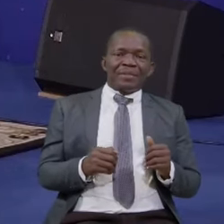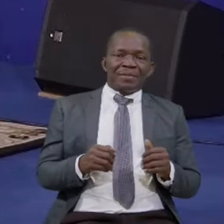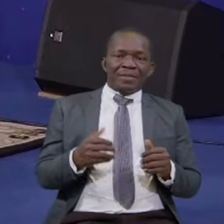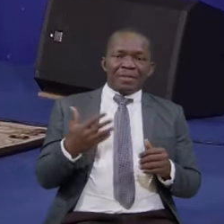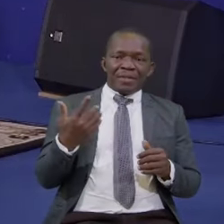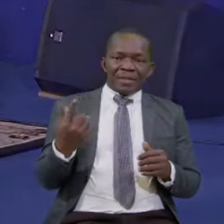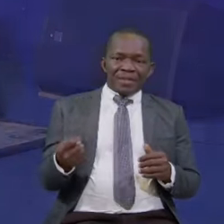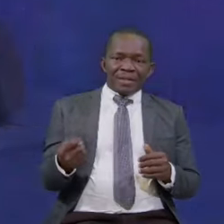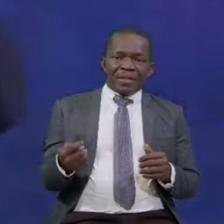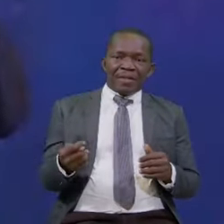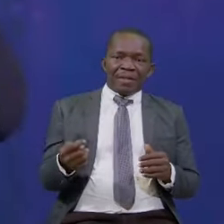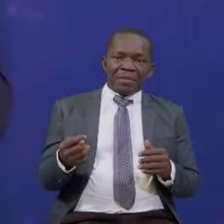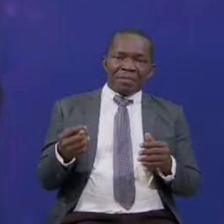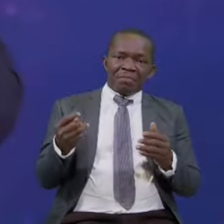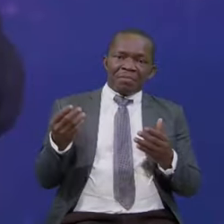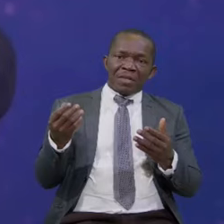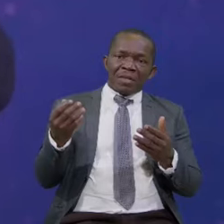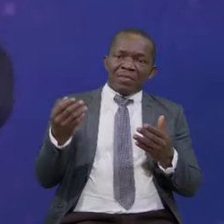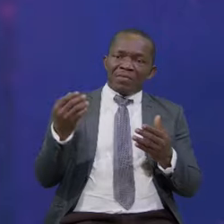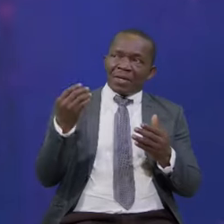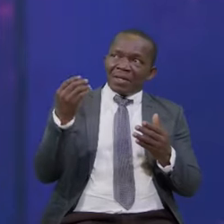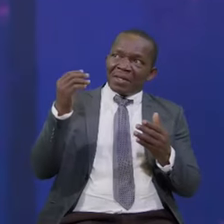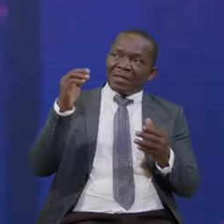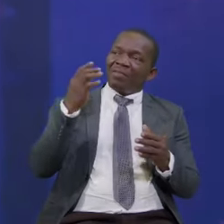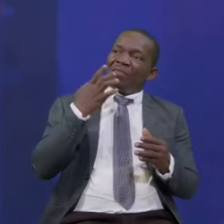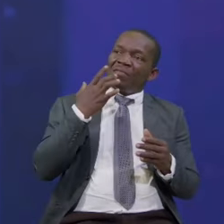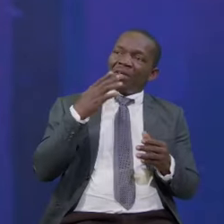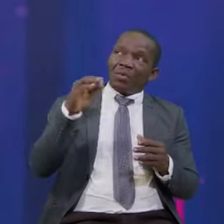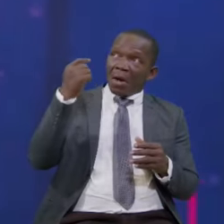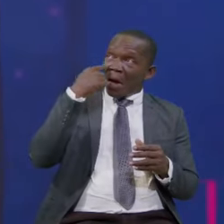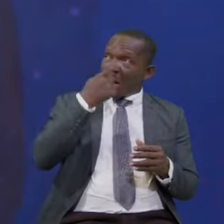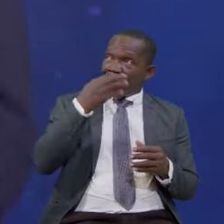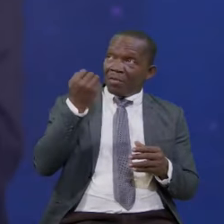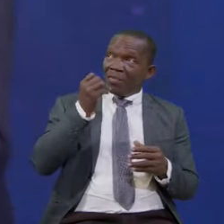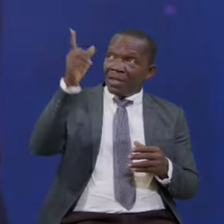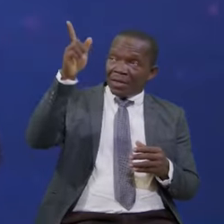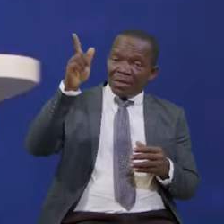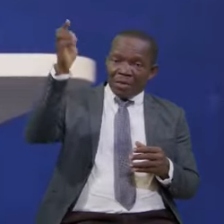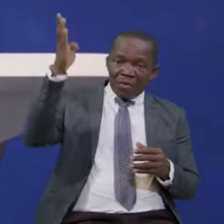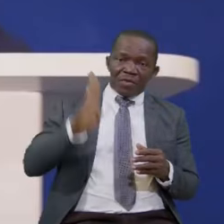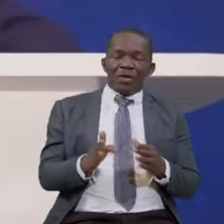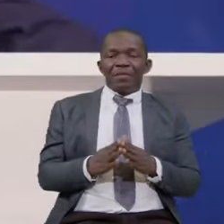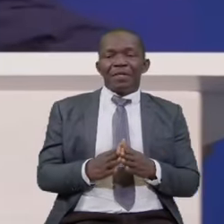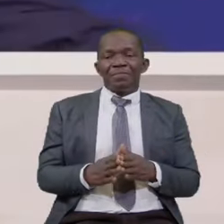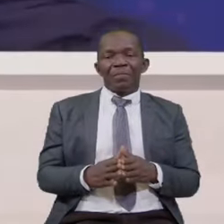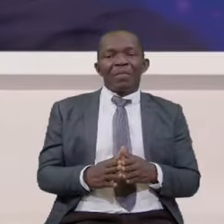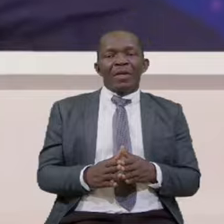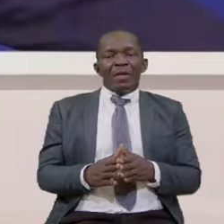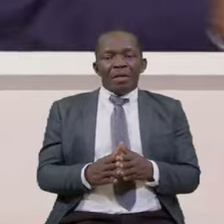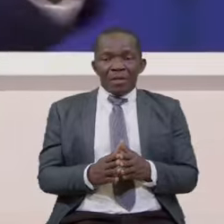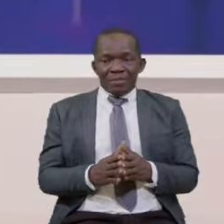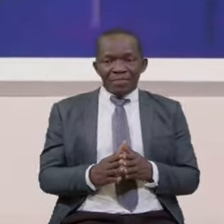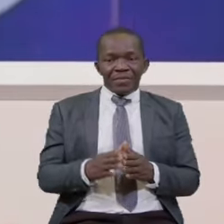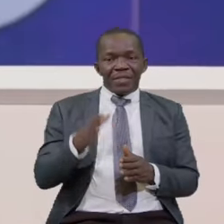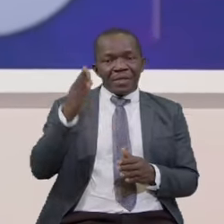que que les yeux favorables du Seigneur mais la raison pour laquelle les anciens avaient